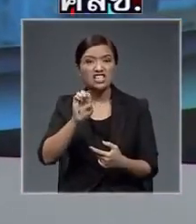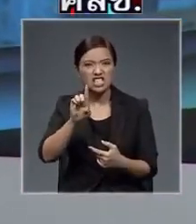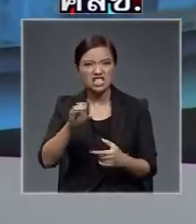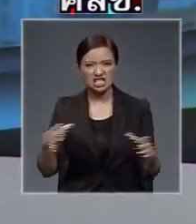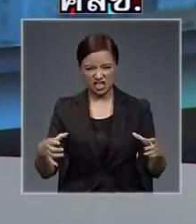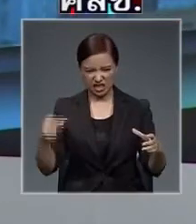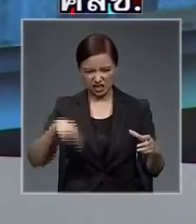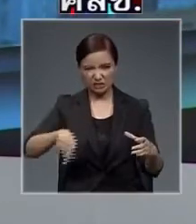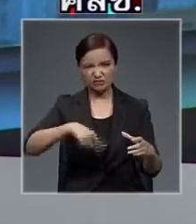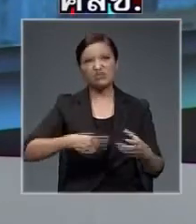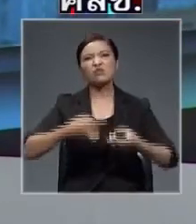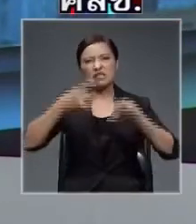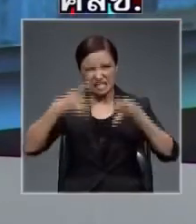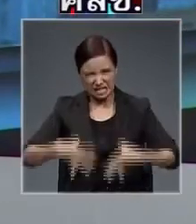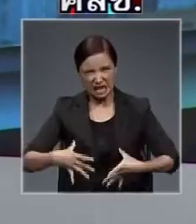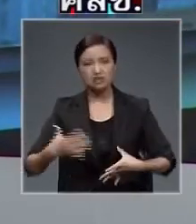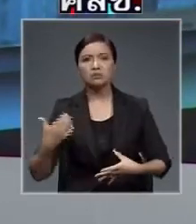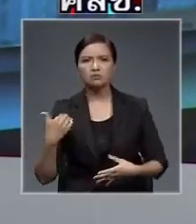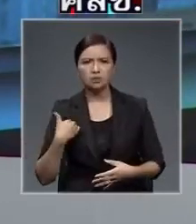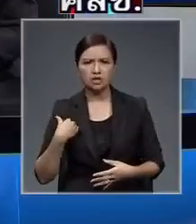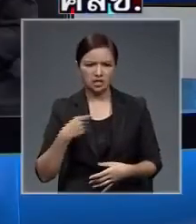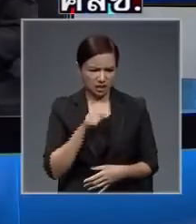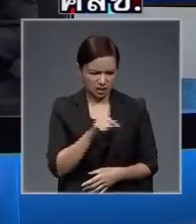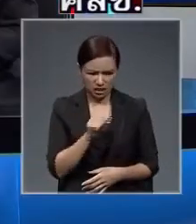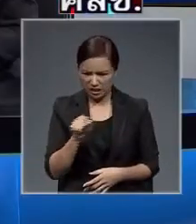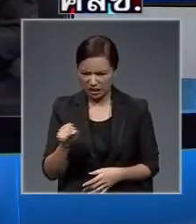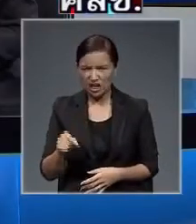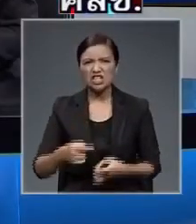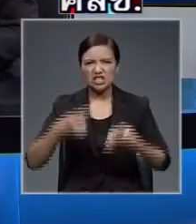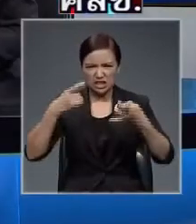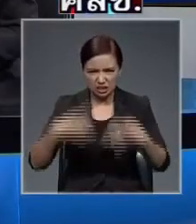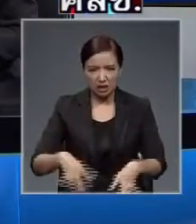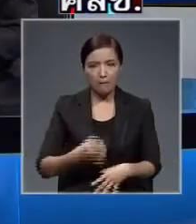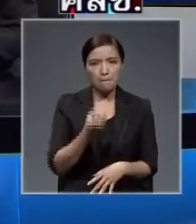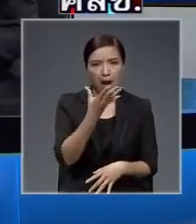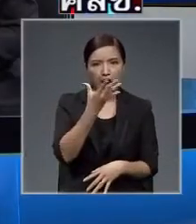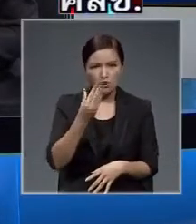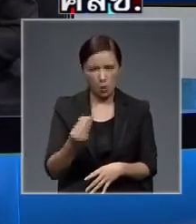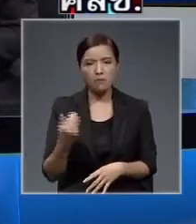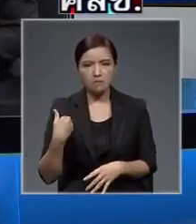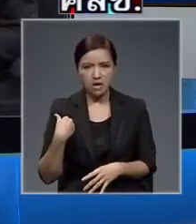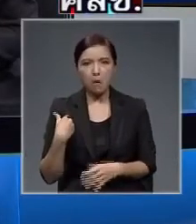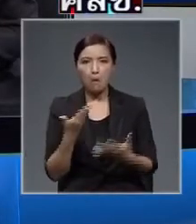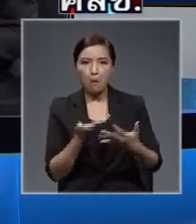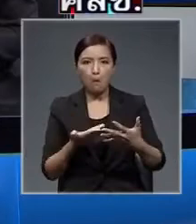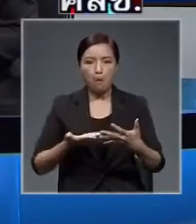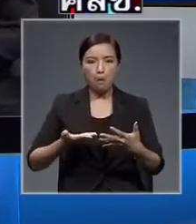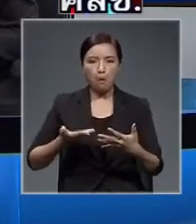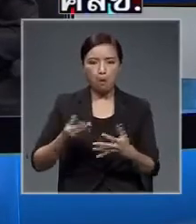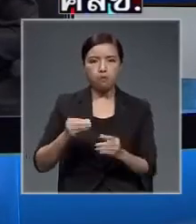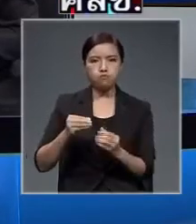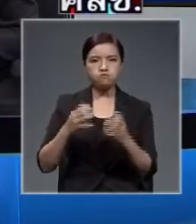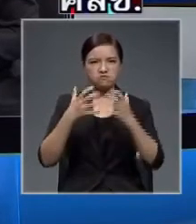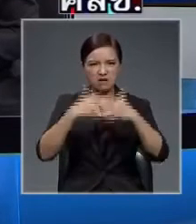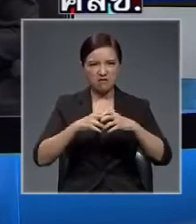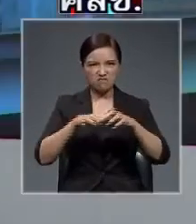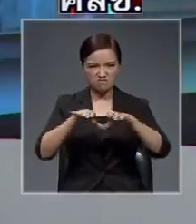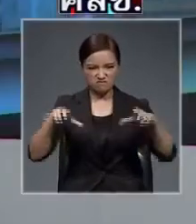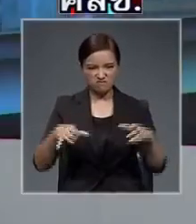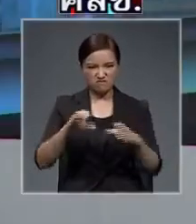ยที่ไม่มีความเสี่ยงทุกเครื่องมีความเสี่ยงจะเสี่ยงมากเสี่ยงน้อยก็แล้วแต่ระดับค่าพลังงานที่ปล่อยออกมาแล้